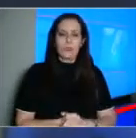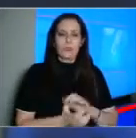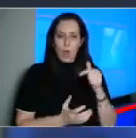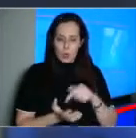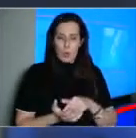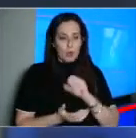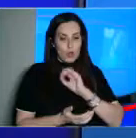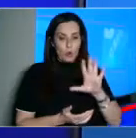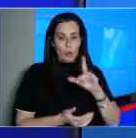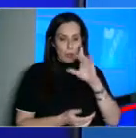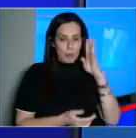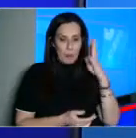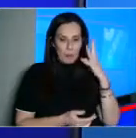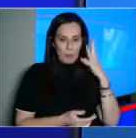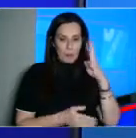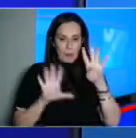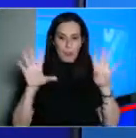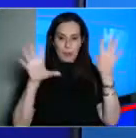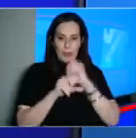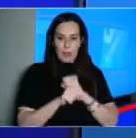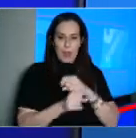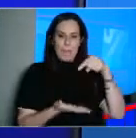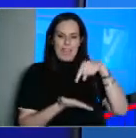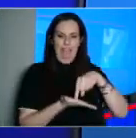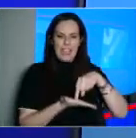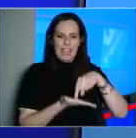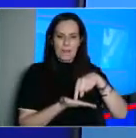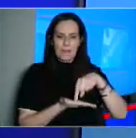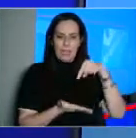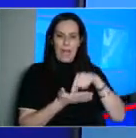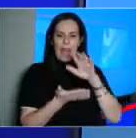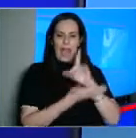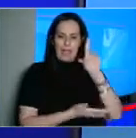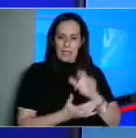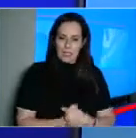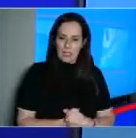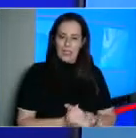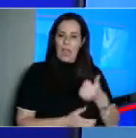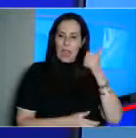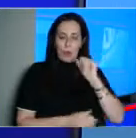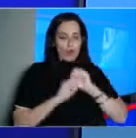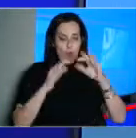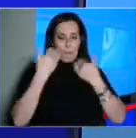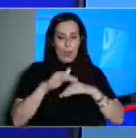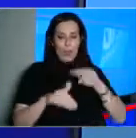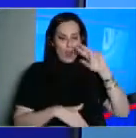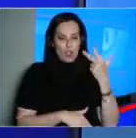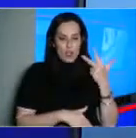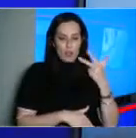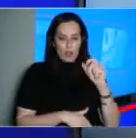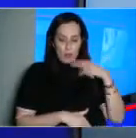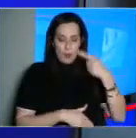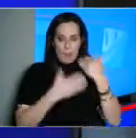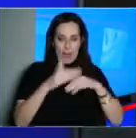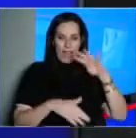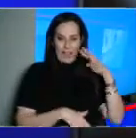כל היא משודרת בימי רביעי, ב-9 בערב, בכאן, כאן 11. אתמול שודר הפרק השלישי, בשבוע הבא